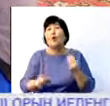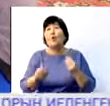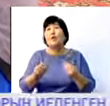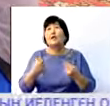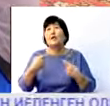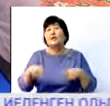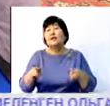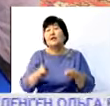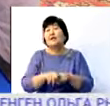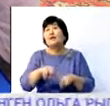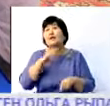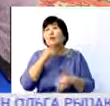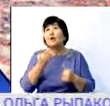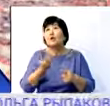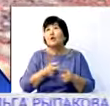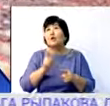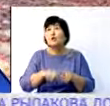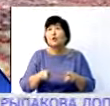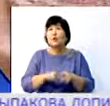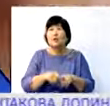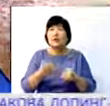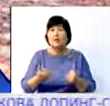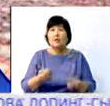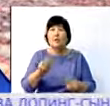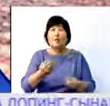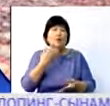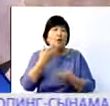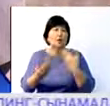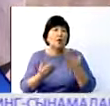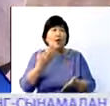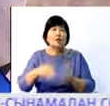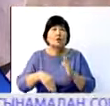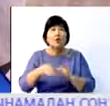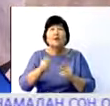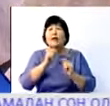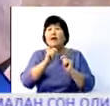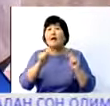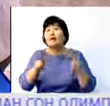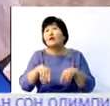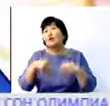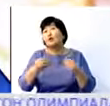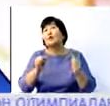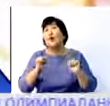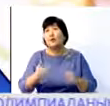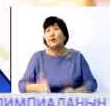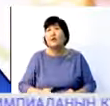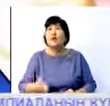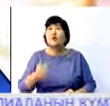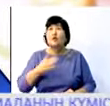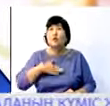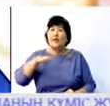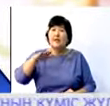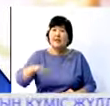сыртқы келбетіне аса мән береді екен. Сол себепті де ағаш туындыларға сұраныс жоғары. Тіпті кәдесый ретінде ұсынуға болады. Мен кіттай